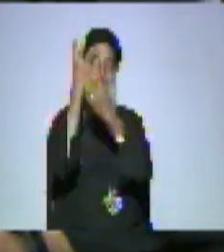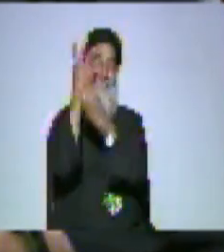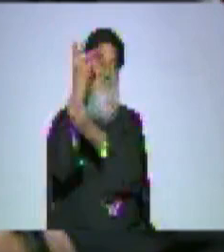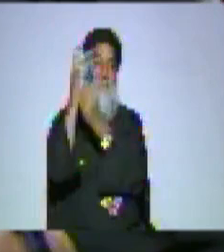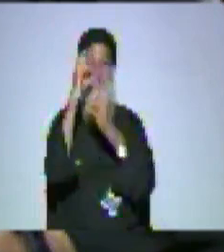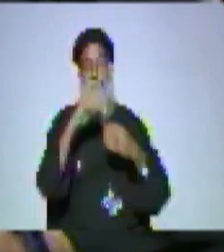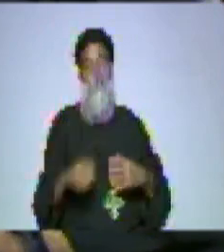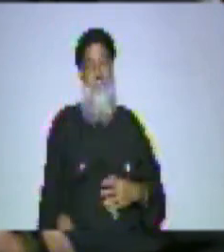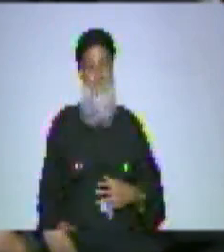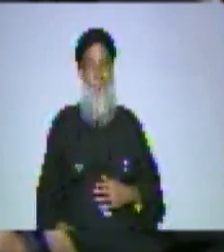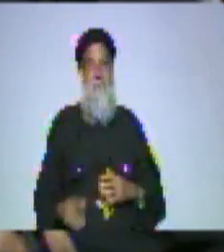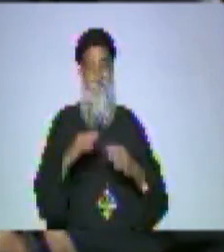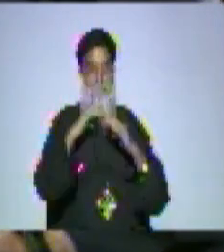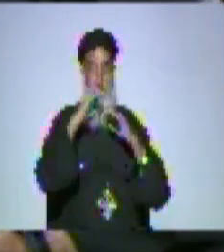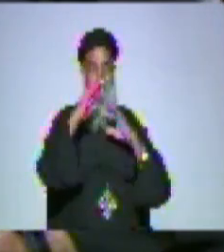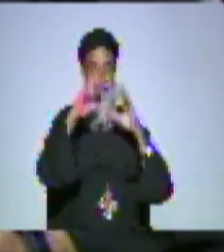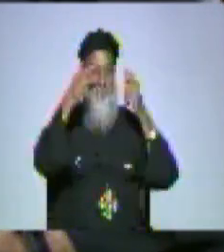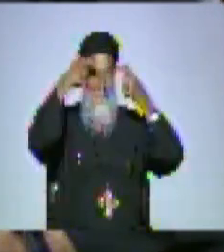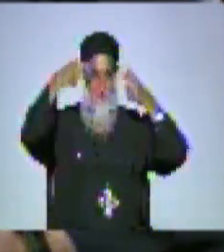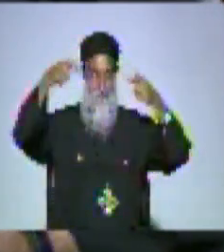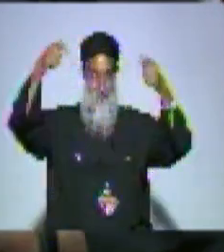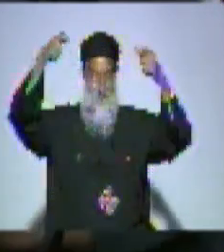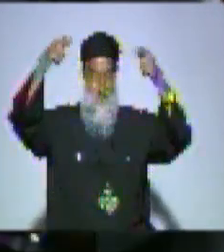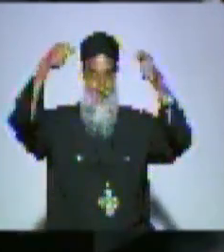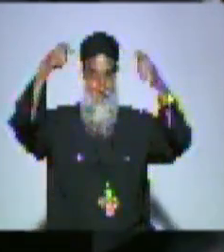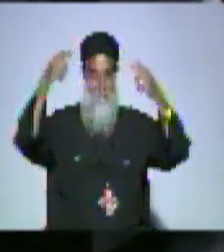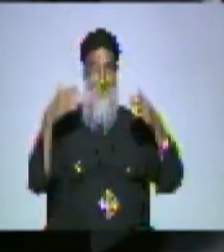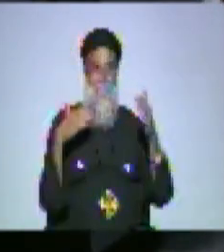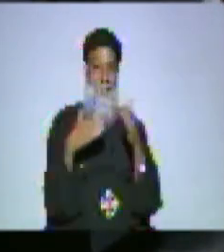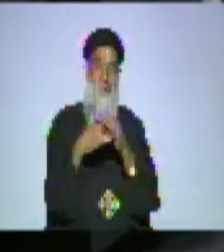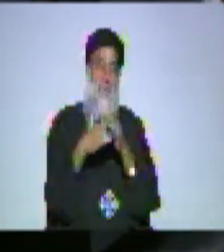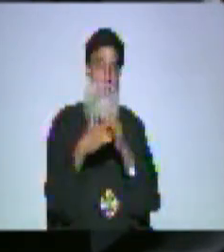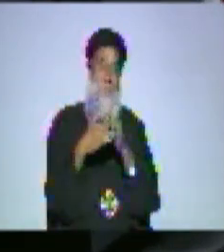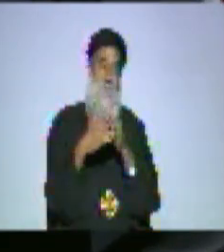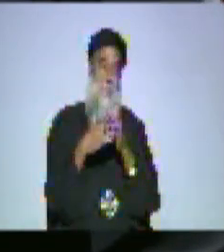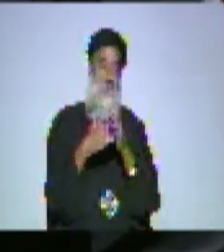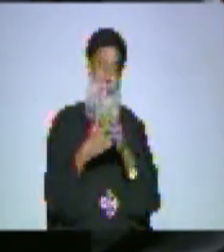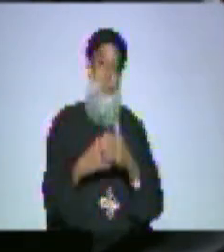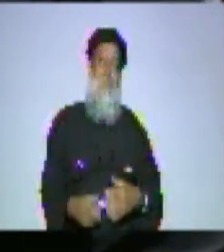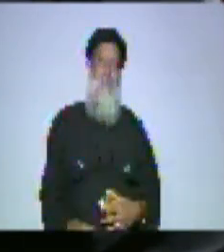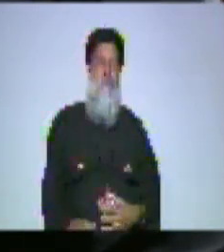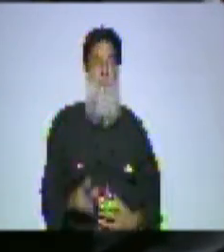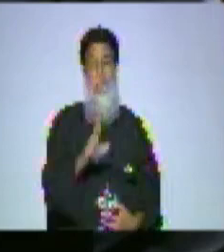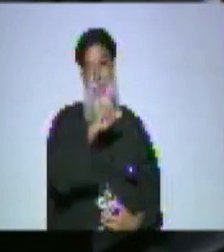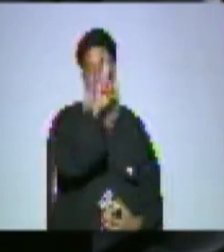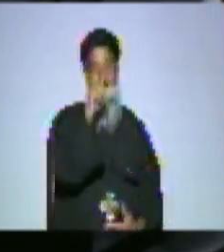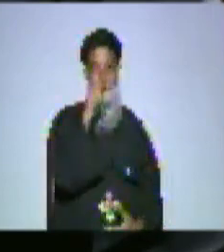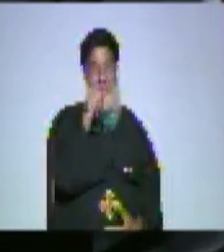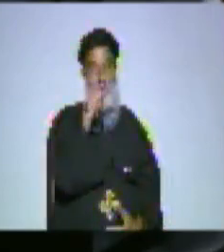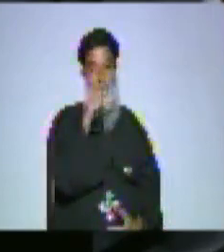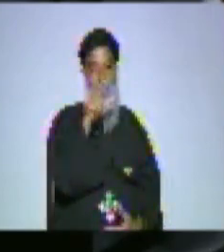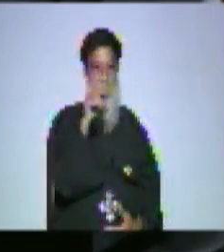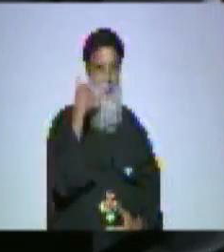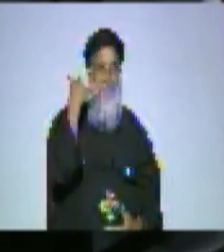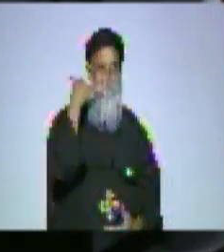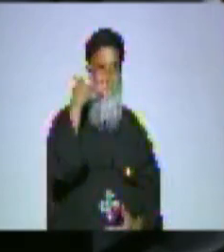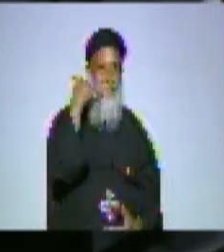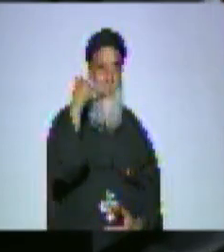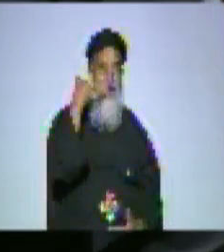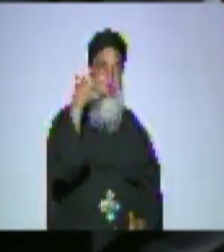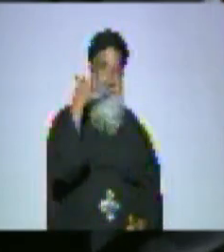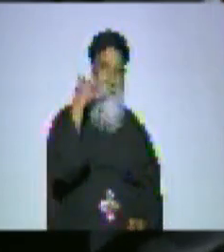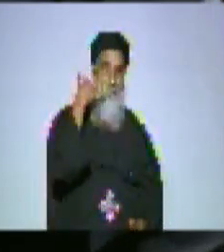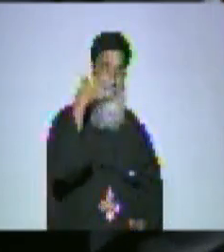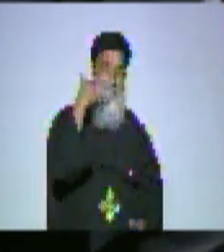سيدنا كان بيكلمنا عن في اخر جزئيه عن بس ناخد الاول المداخله في استاذه